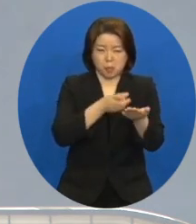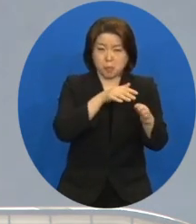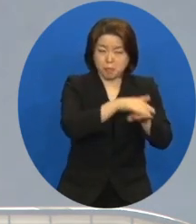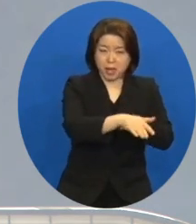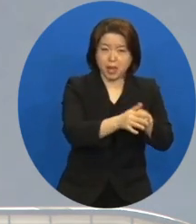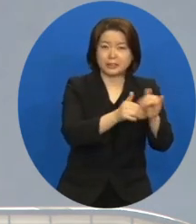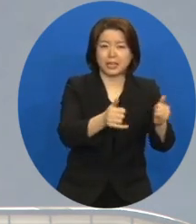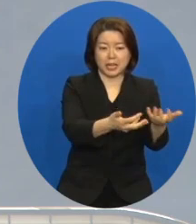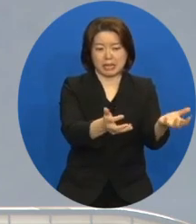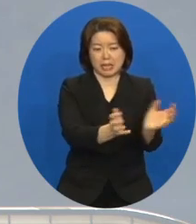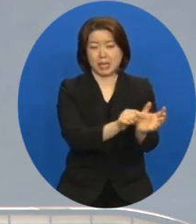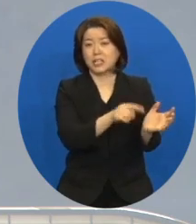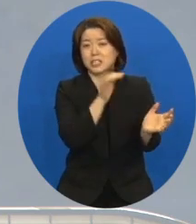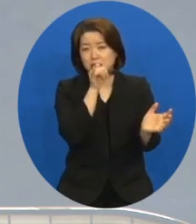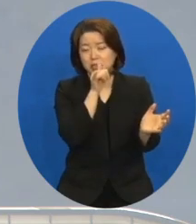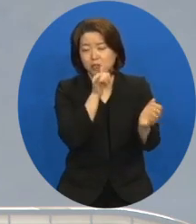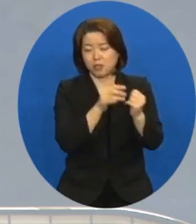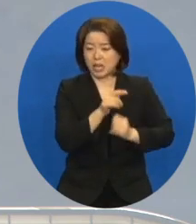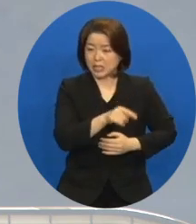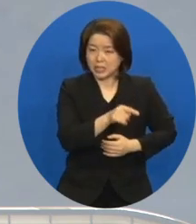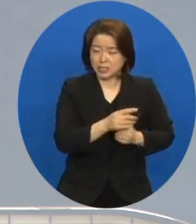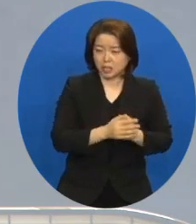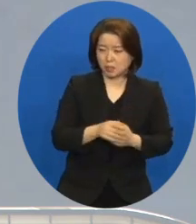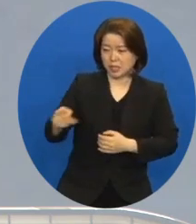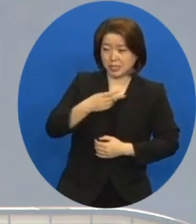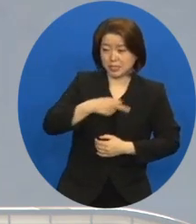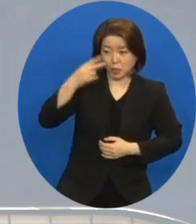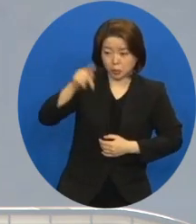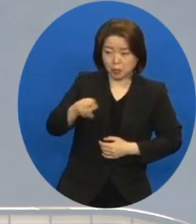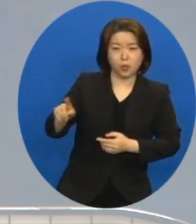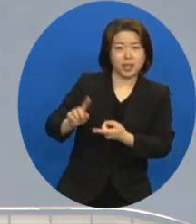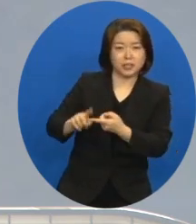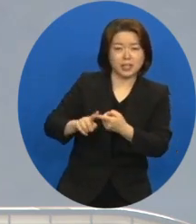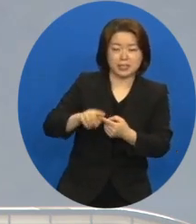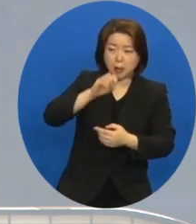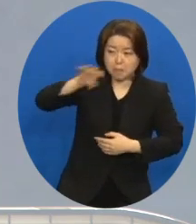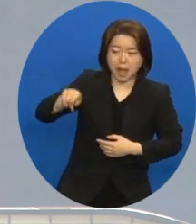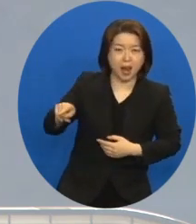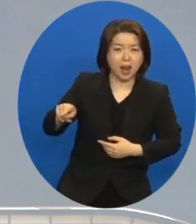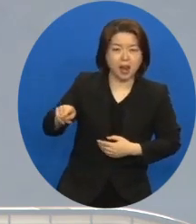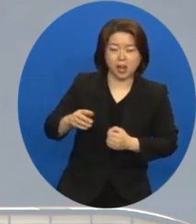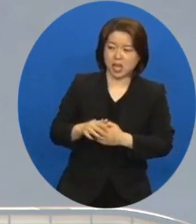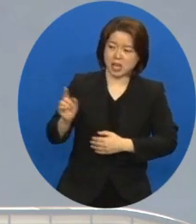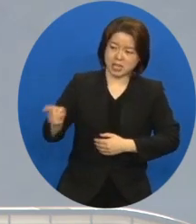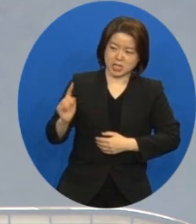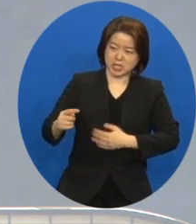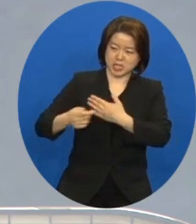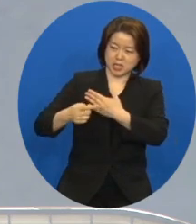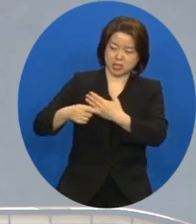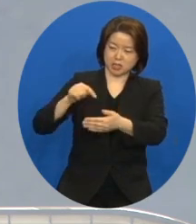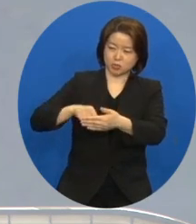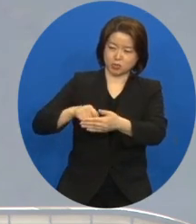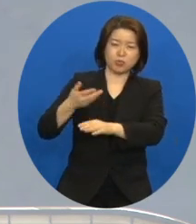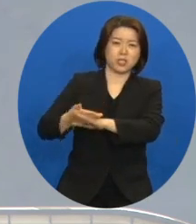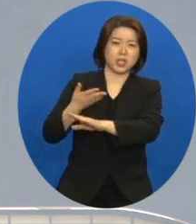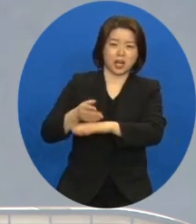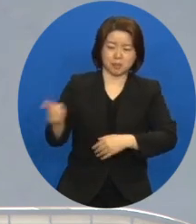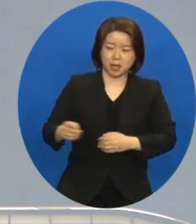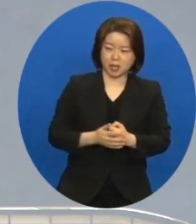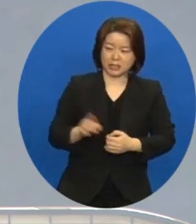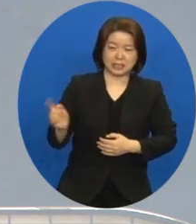율법주의자들이 있었는데, 그들이 사도 바울에 대해서 한 말이, 이 사람 겉과 속이 다른 사람이야, 이